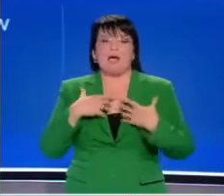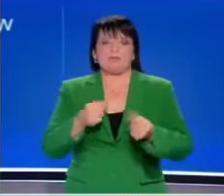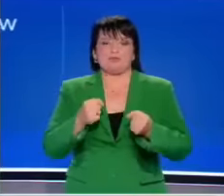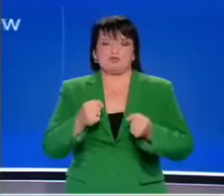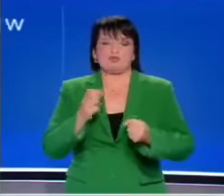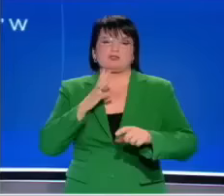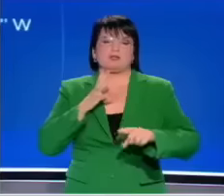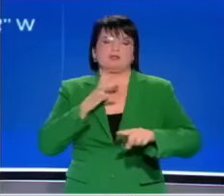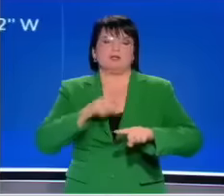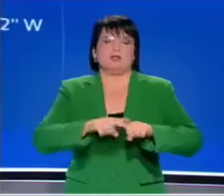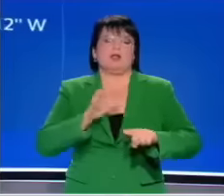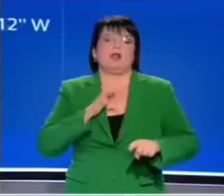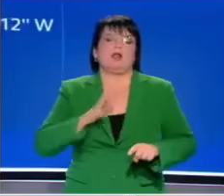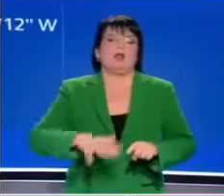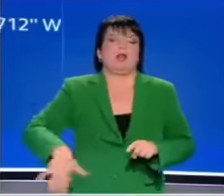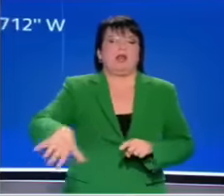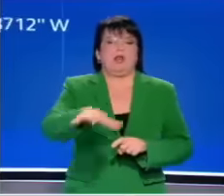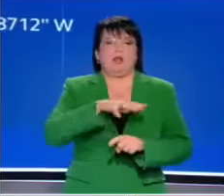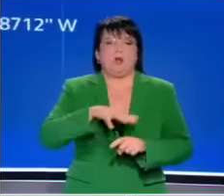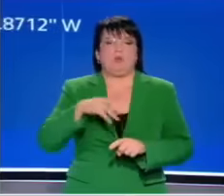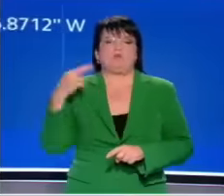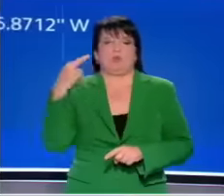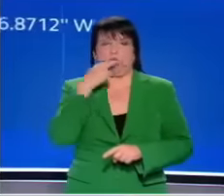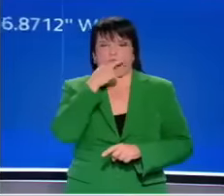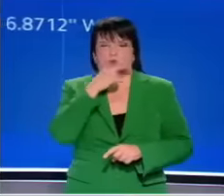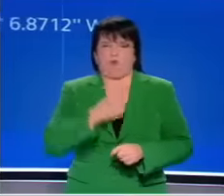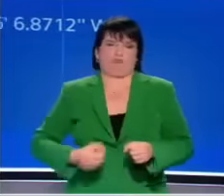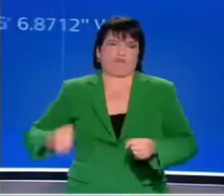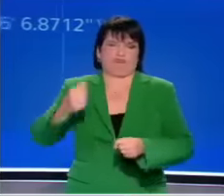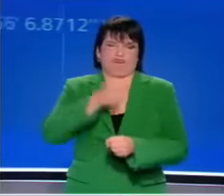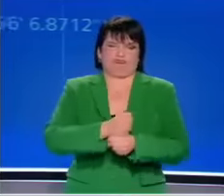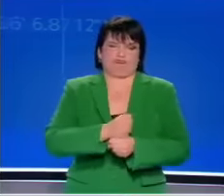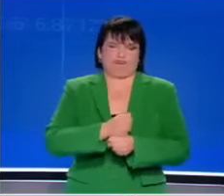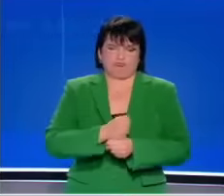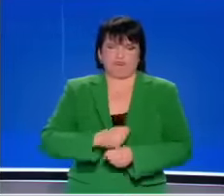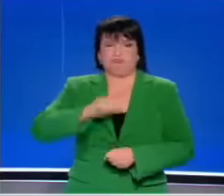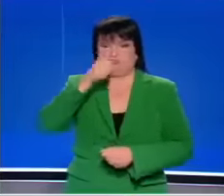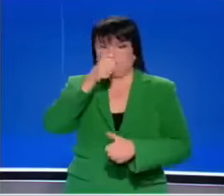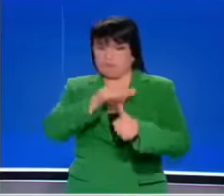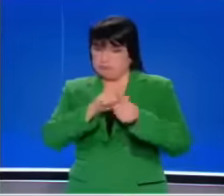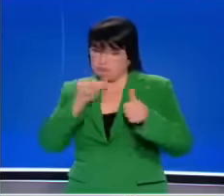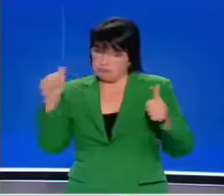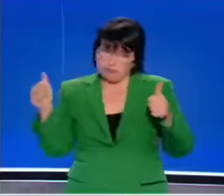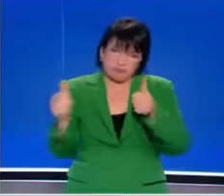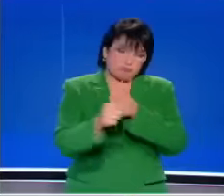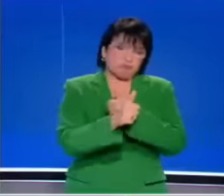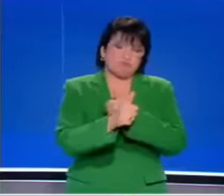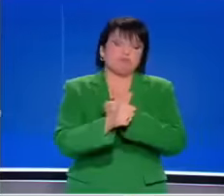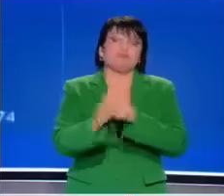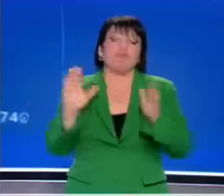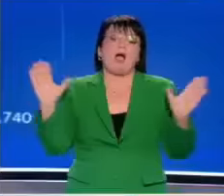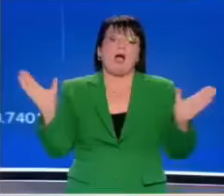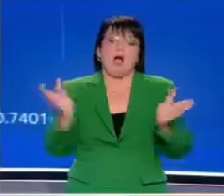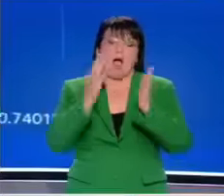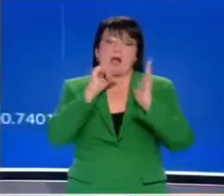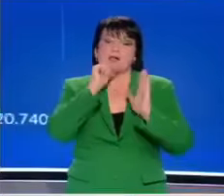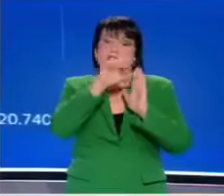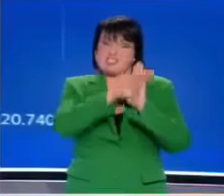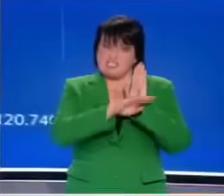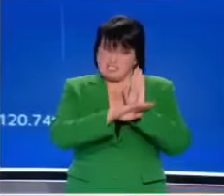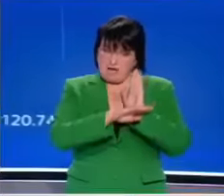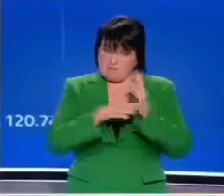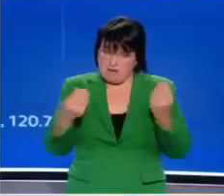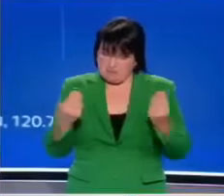βοήθεια του ελληνικού λαού γίνε ο πρωθυπουργός ότι η πρώτη μου προτεραιότητα εάν συμπίπτει με το συνταγματικό κύκλο